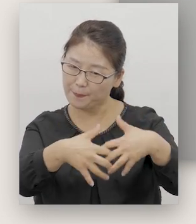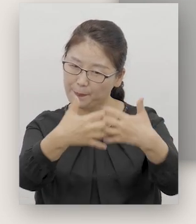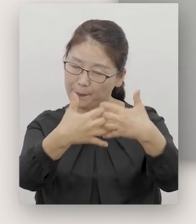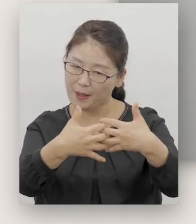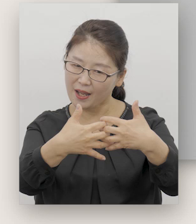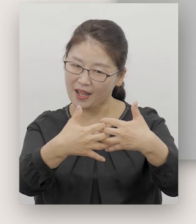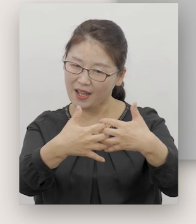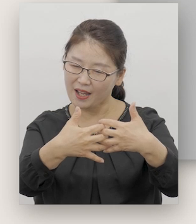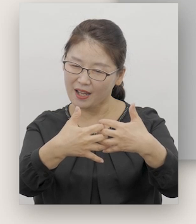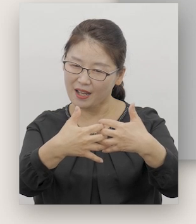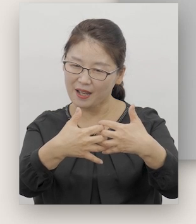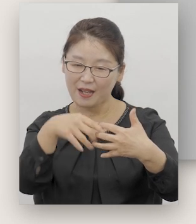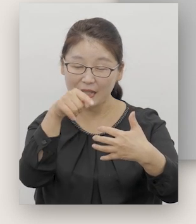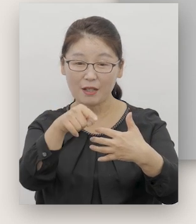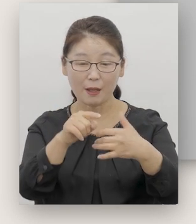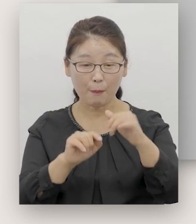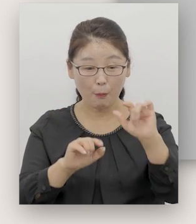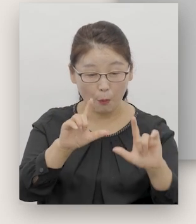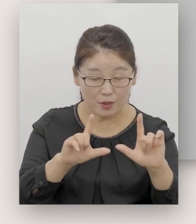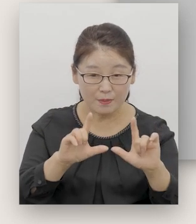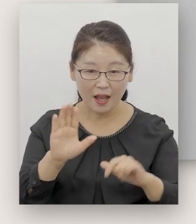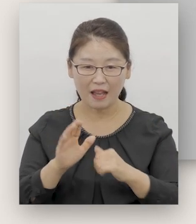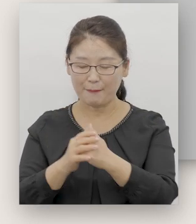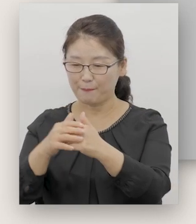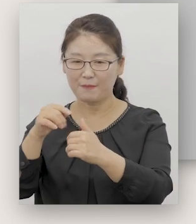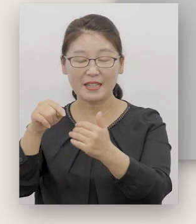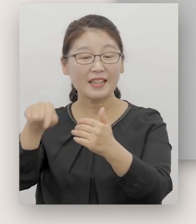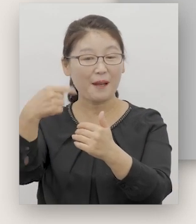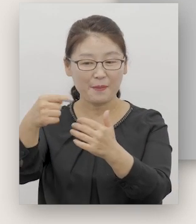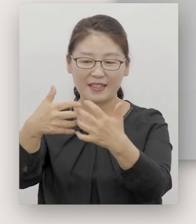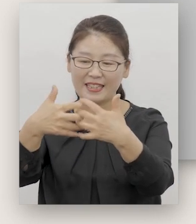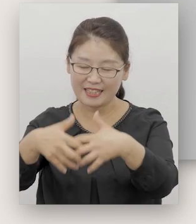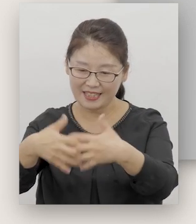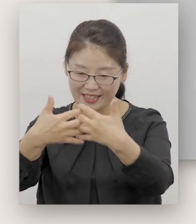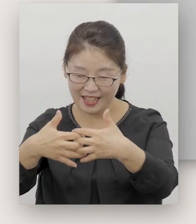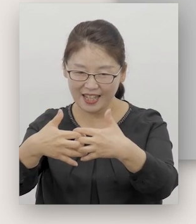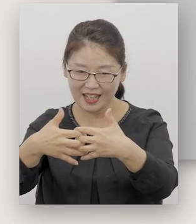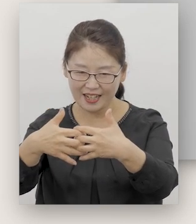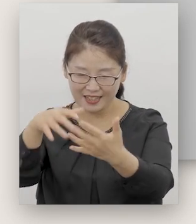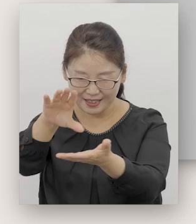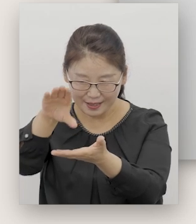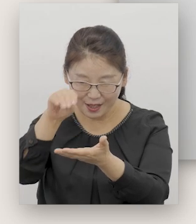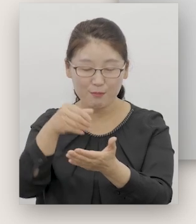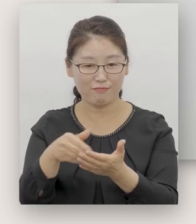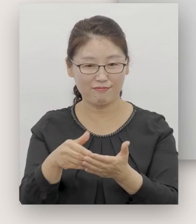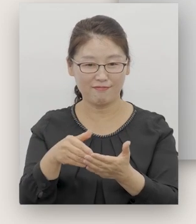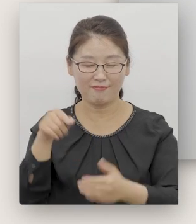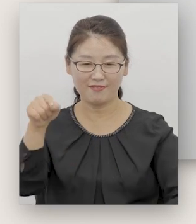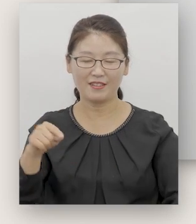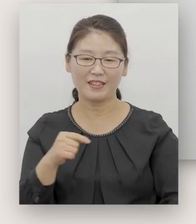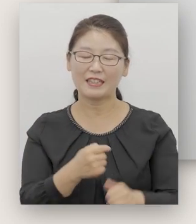이제는 기계 자체를 그리게 됩니다. 이것은 뒷샹이 루앙에 있는 지역에서 쇼윈도